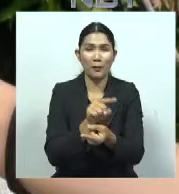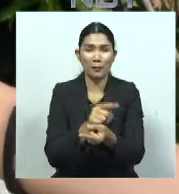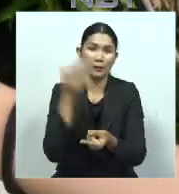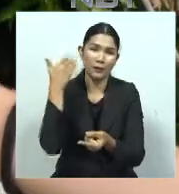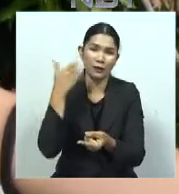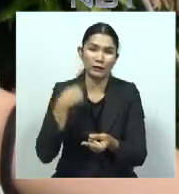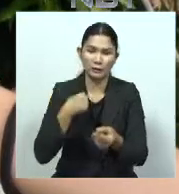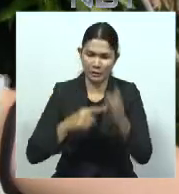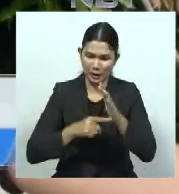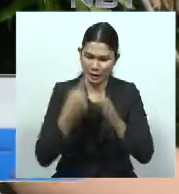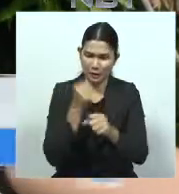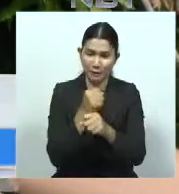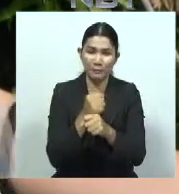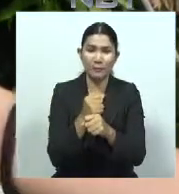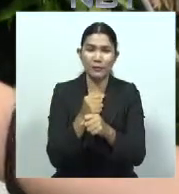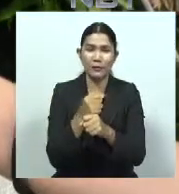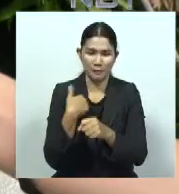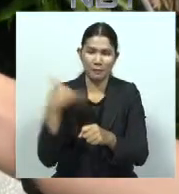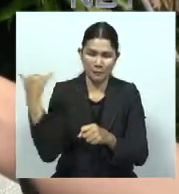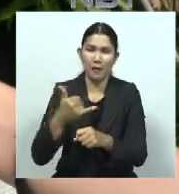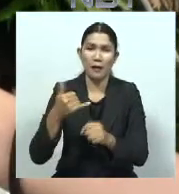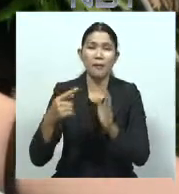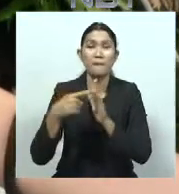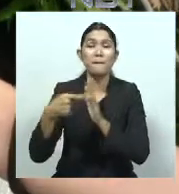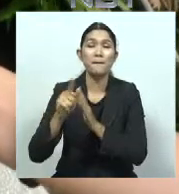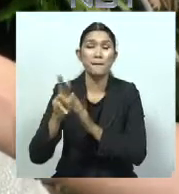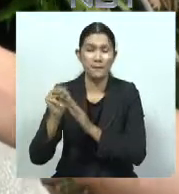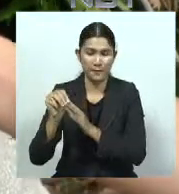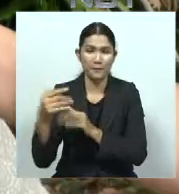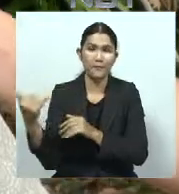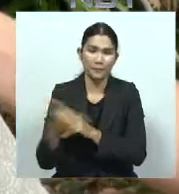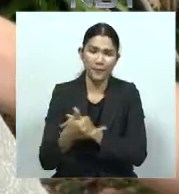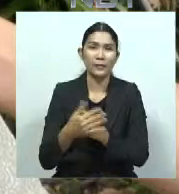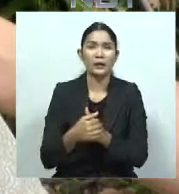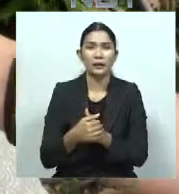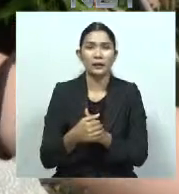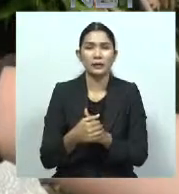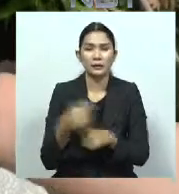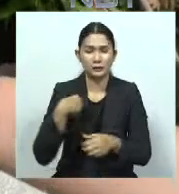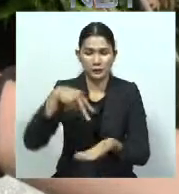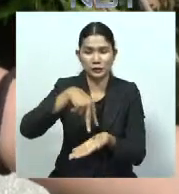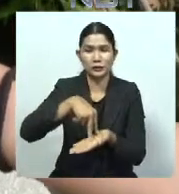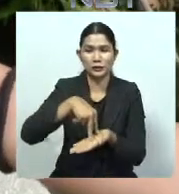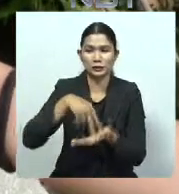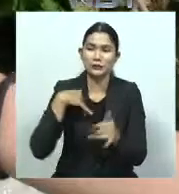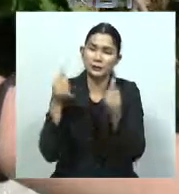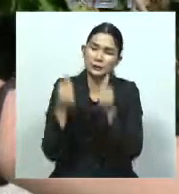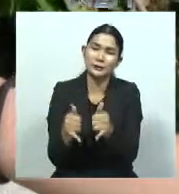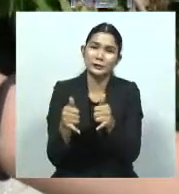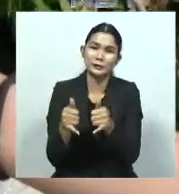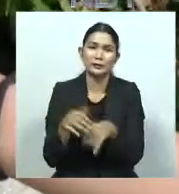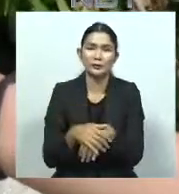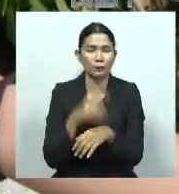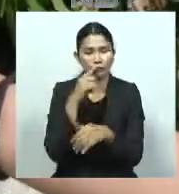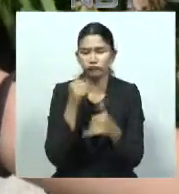ก็เริ่มทำปั้นแกก็มาแล้วกันก็เคยไปยืนแห่งเดียวกับป่าเปรมนะพ